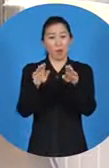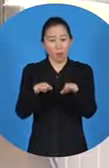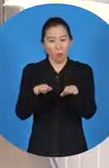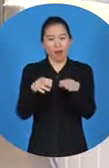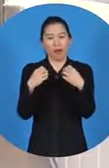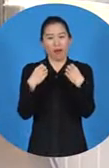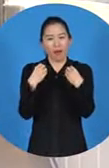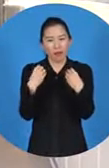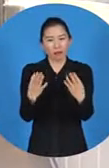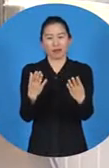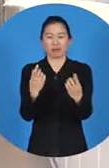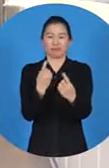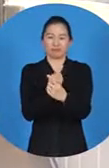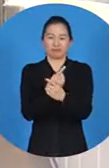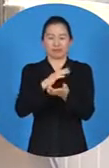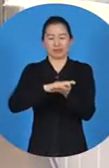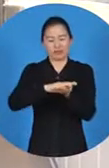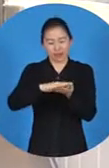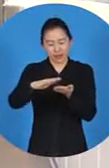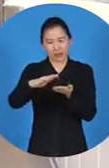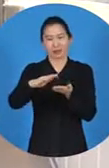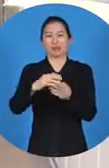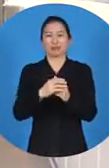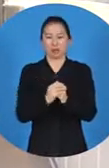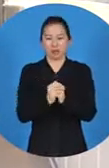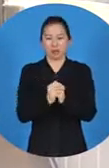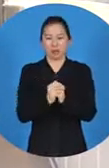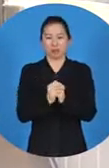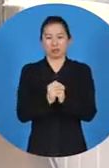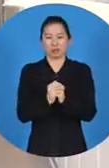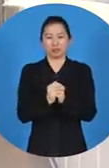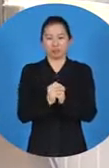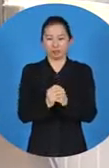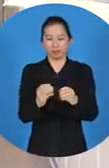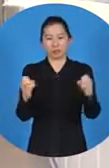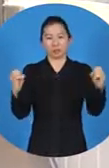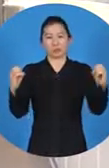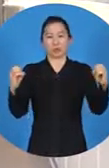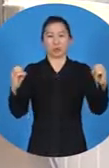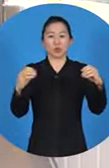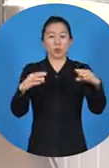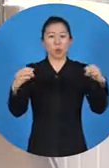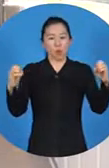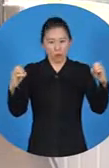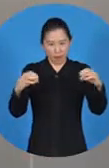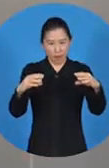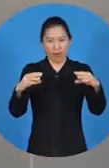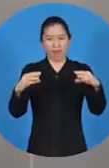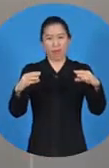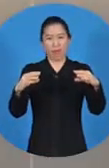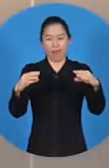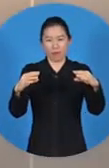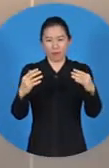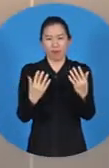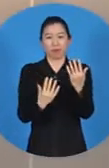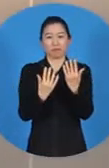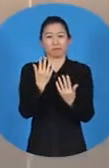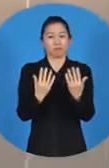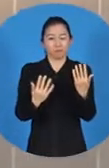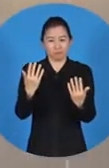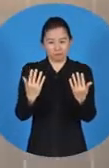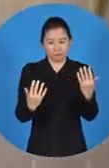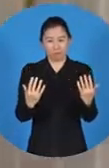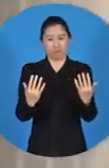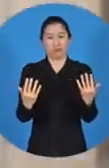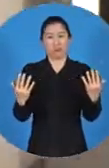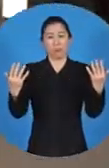って、安心してます。でこちらのですね、照明、はい、LED 照明がついたんです